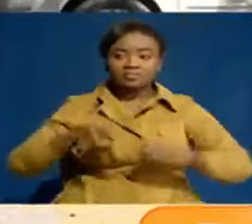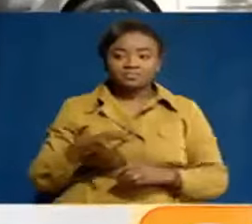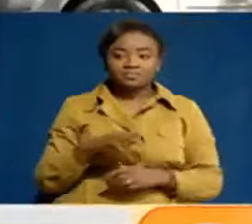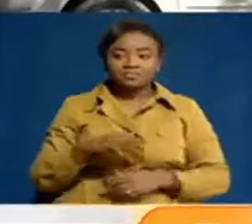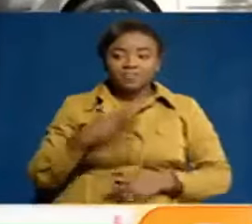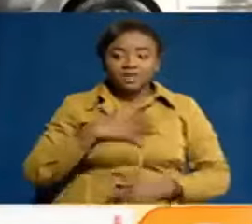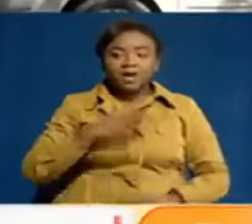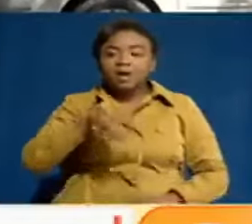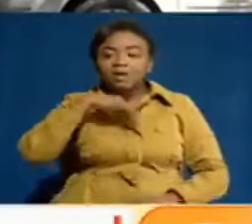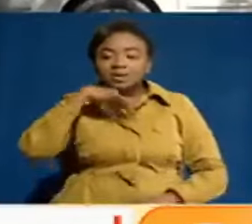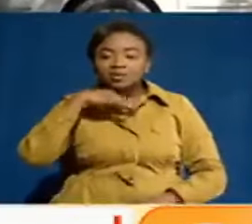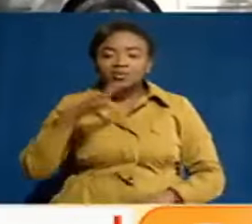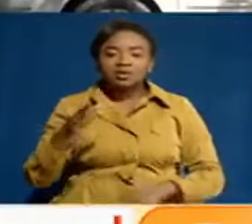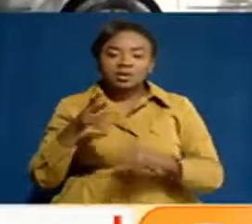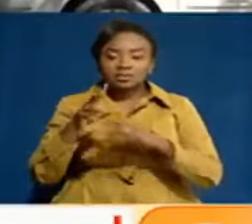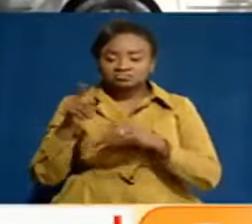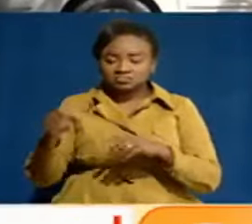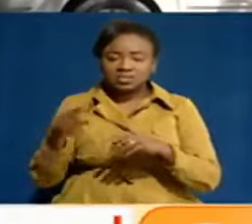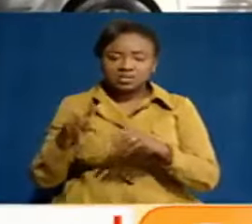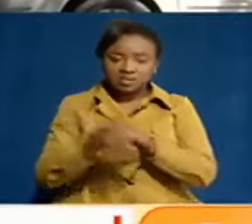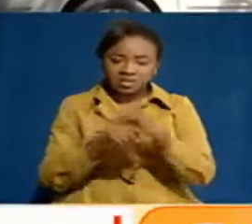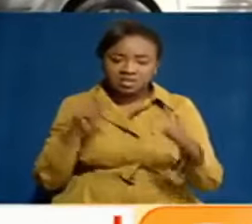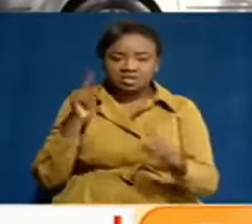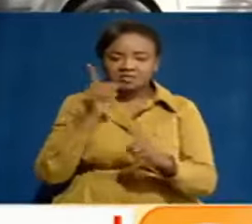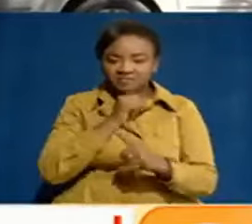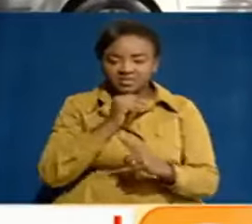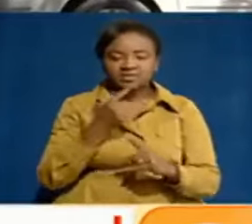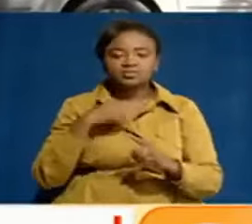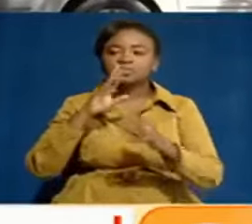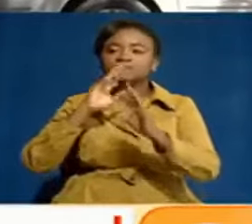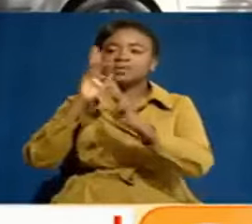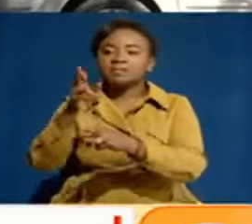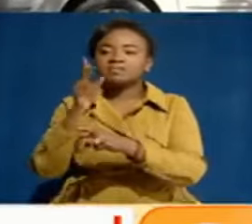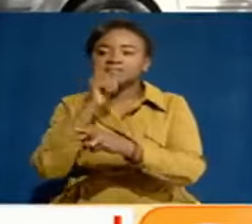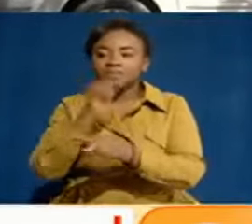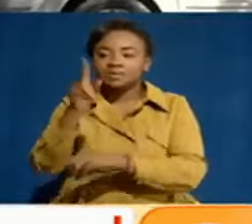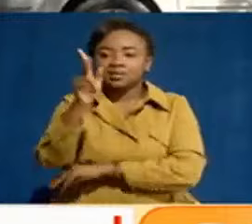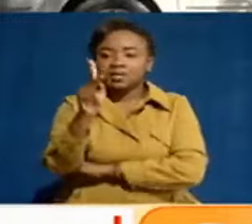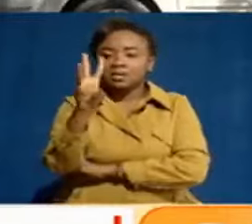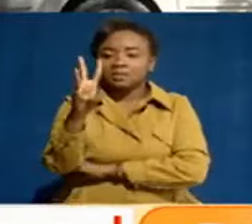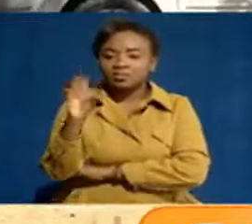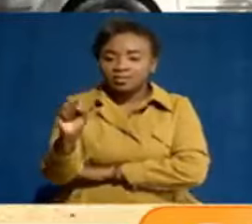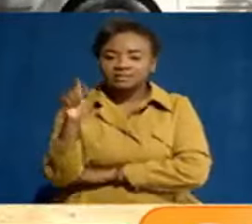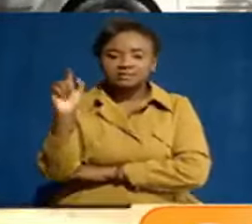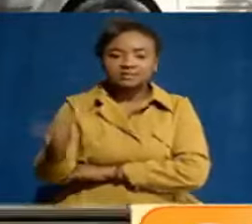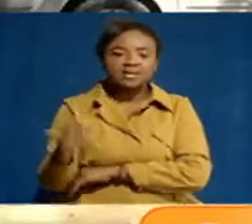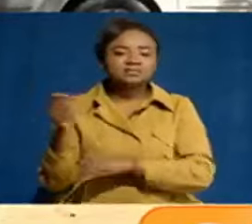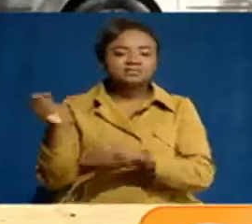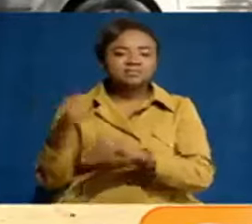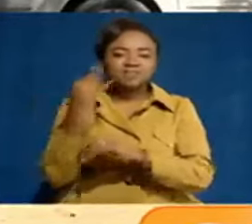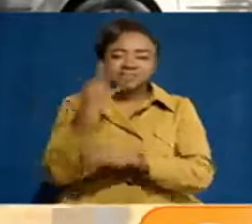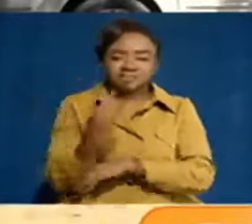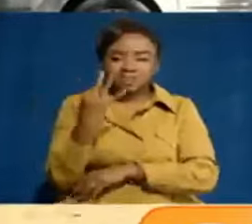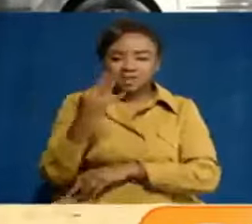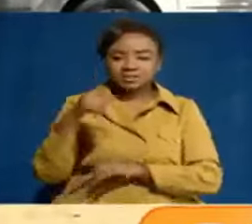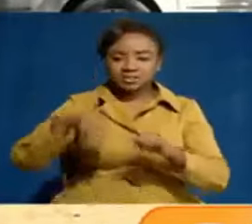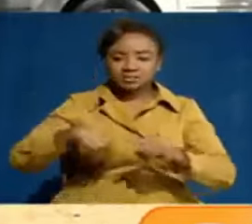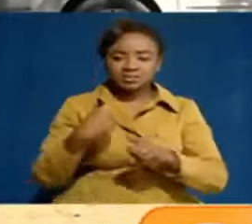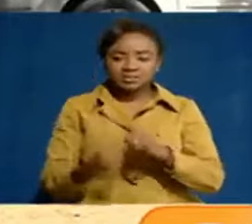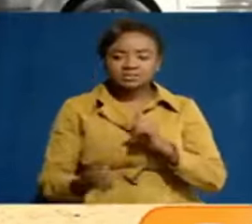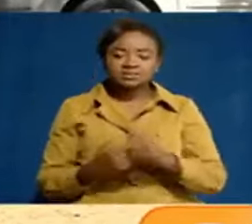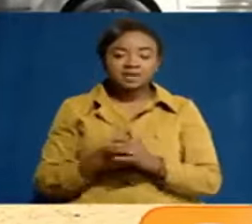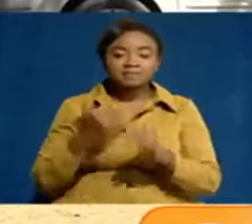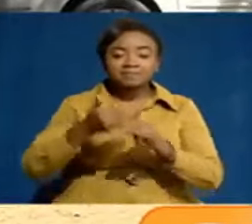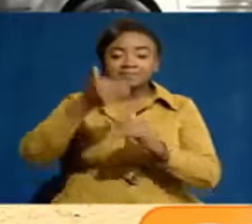ya Belgian Moose na tukareport kwa KWS. It was around March this year.